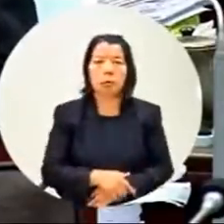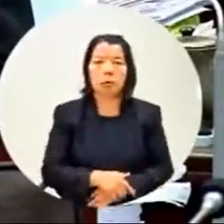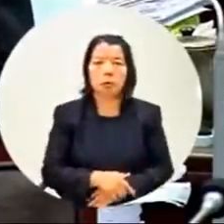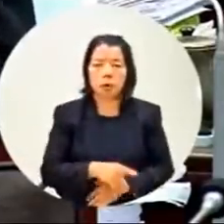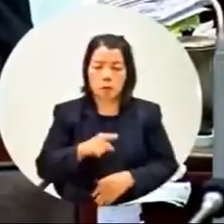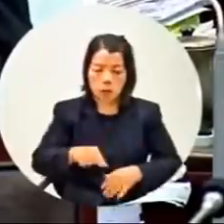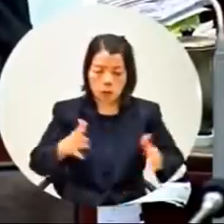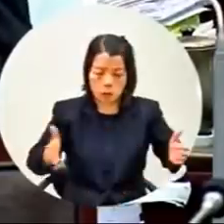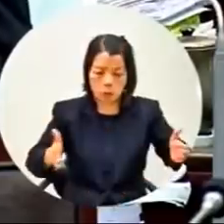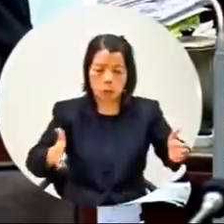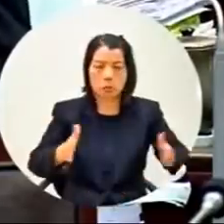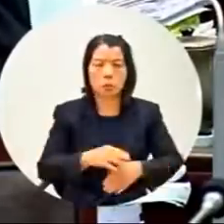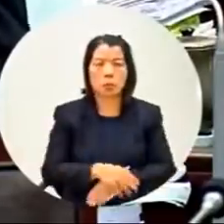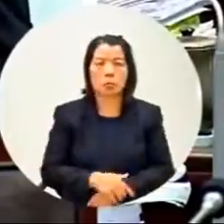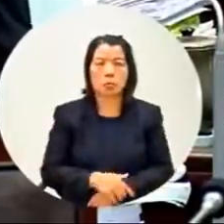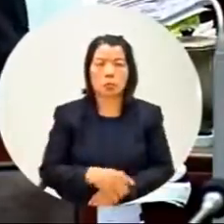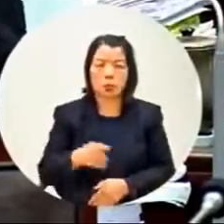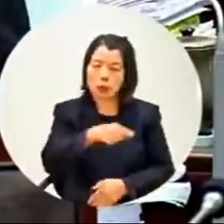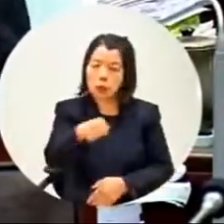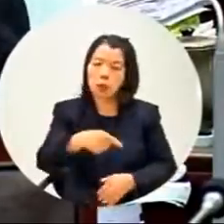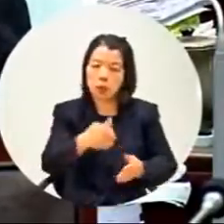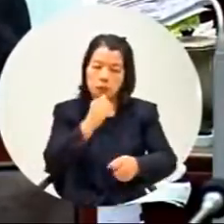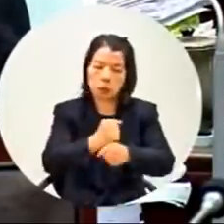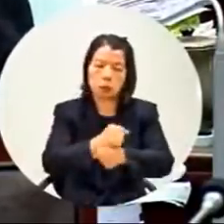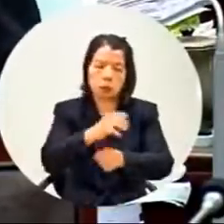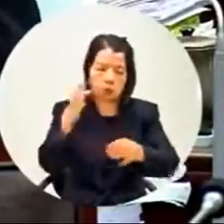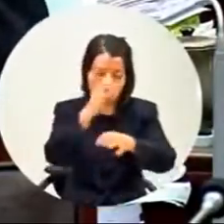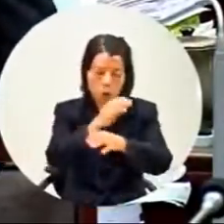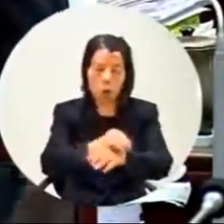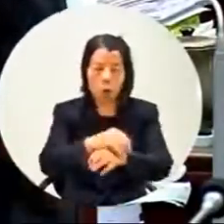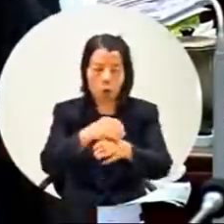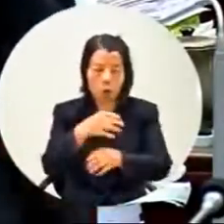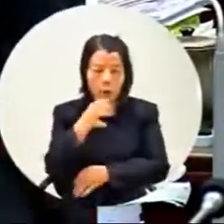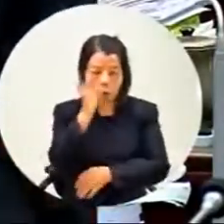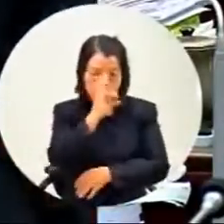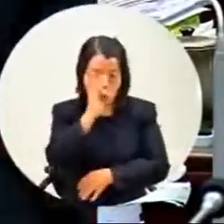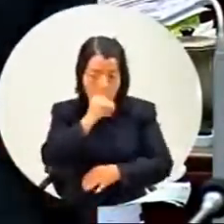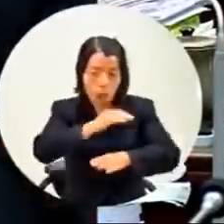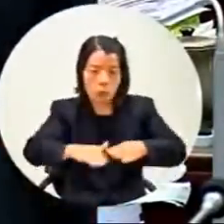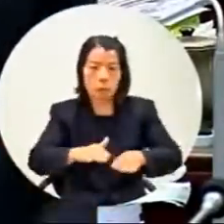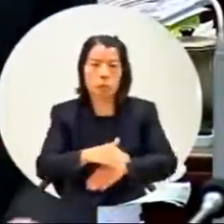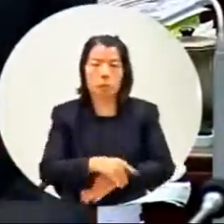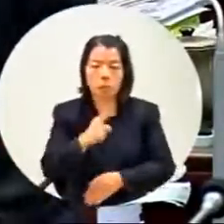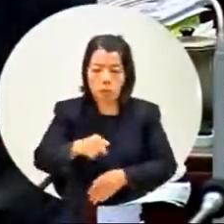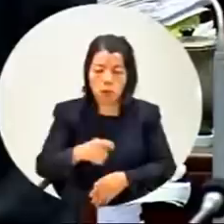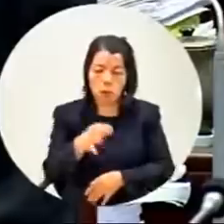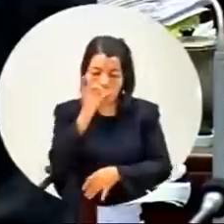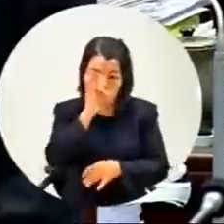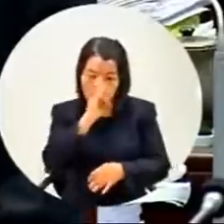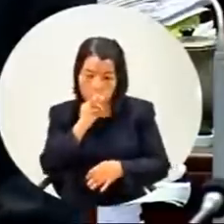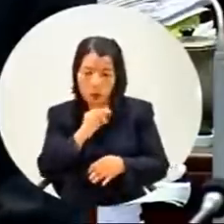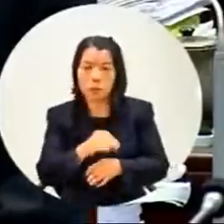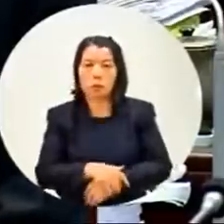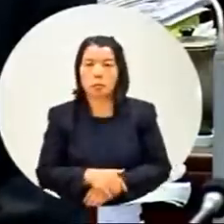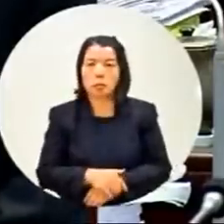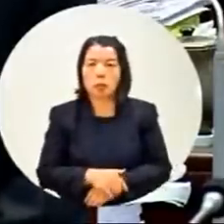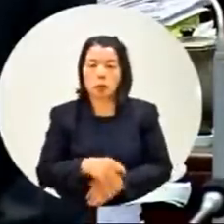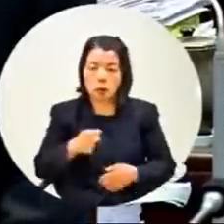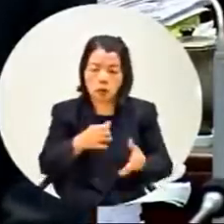这段期间他们也应该有做了一些调查哈，所以我们再来了解一下。 这些调查都比不过